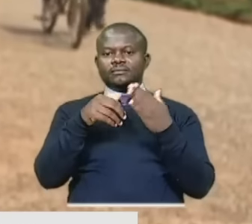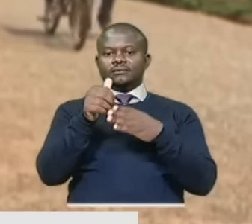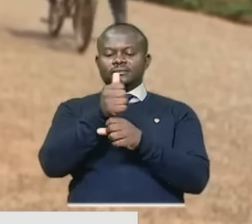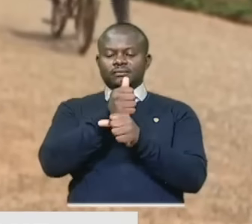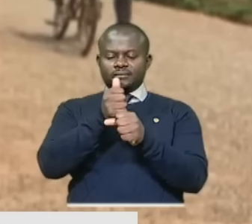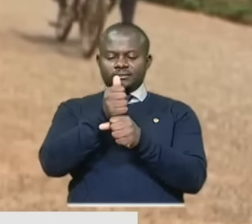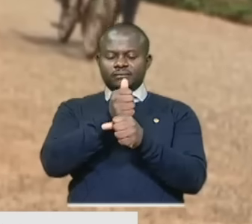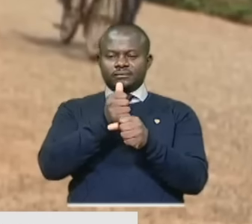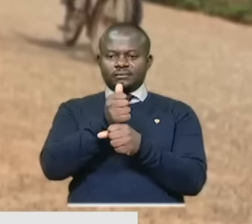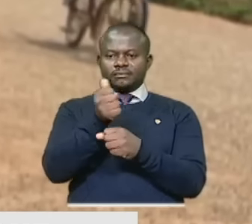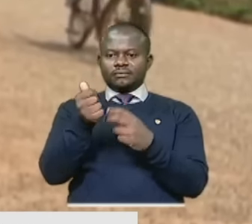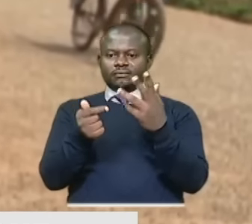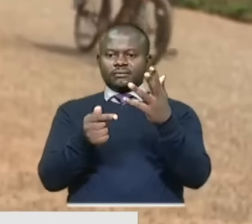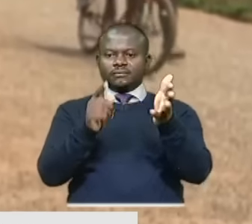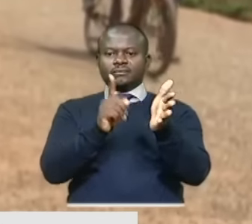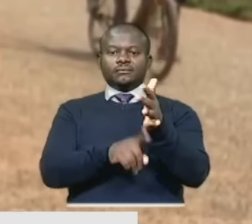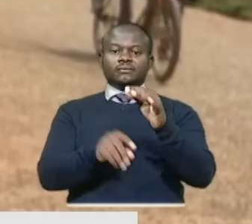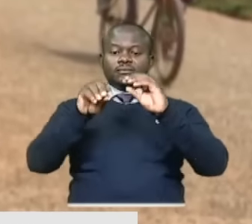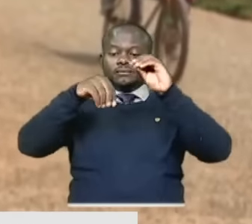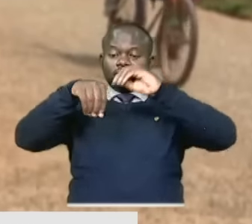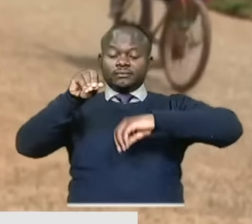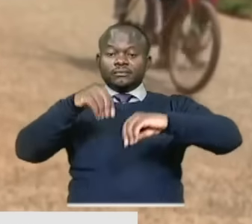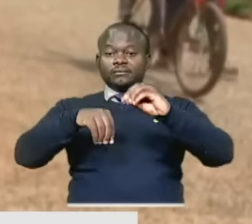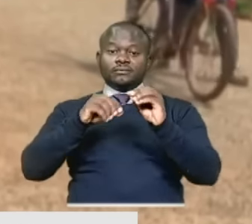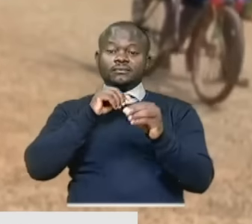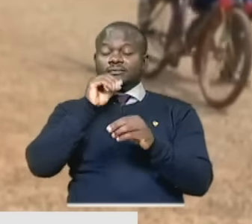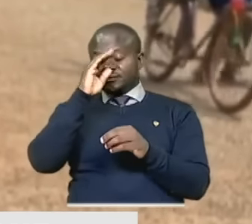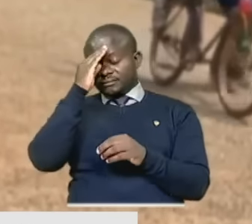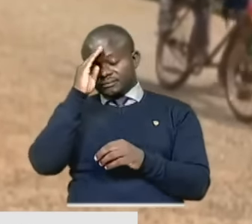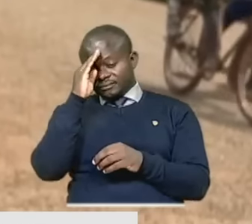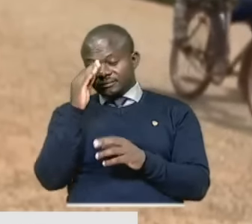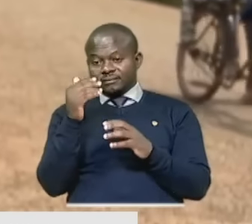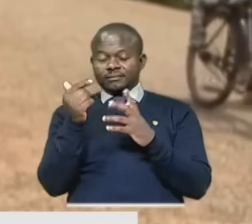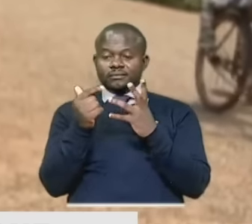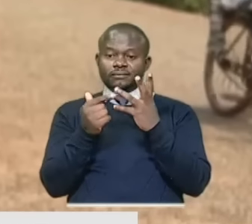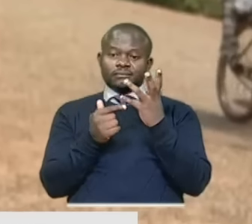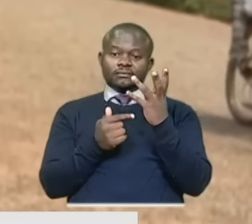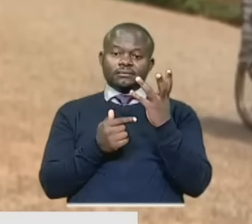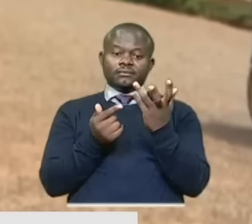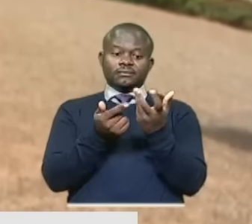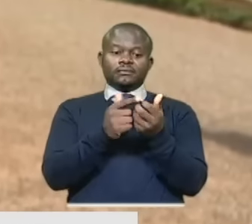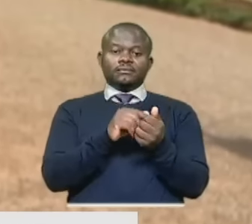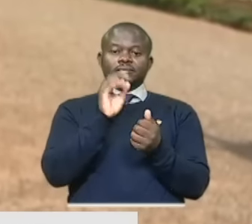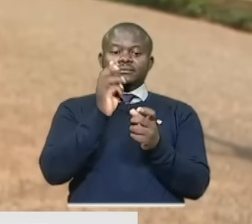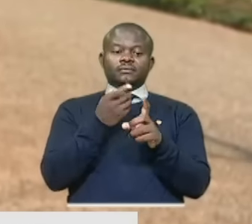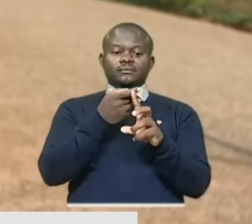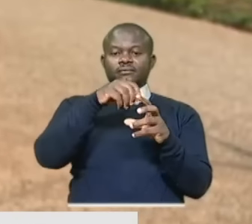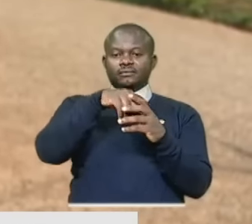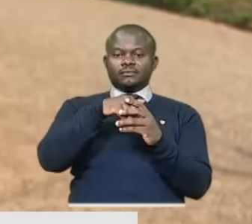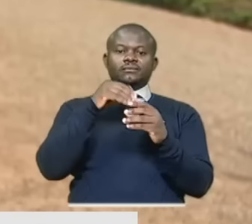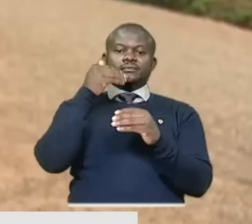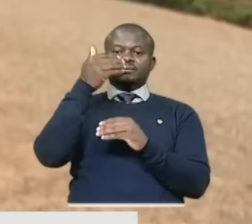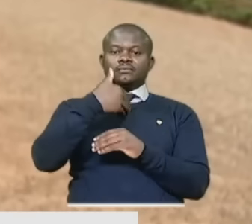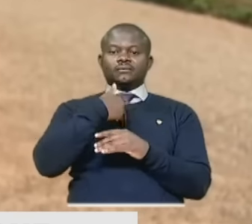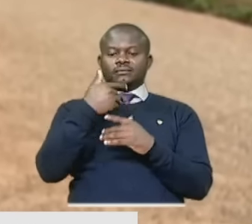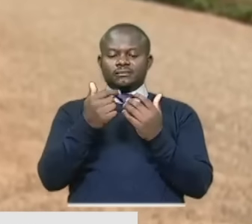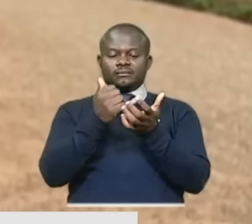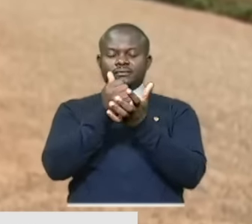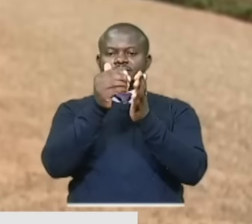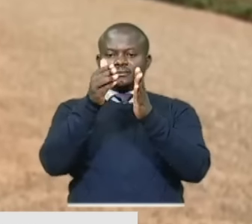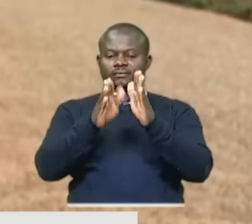iki hari umusaruro byangwa bikunda ari uto umuntu yabariraga kuzavaho ukagira kitezaho